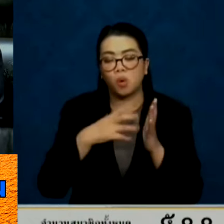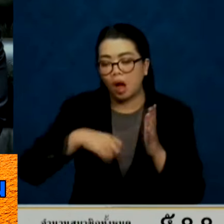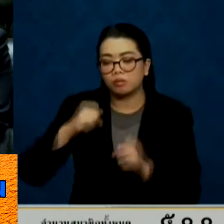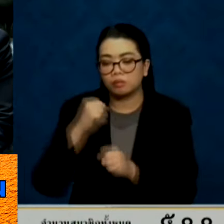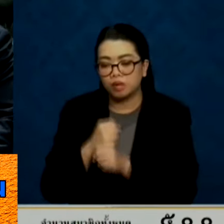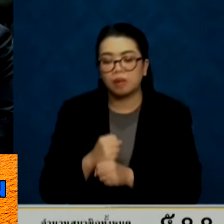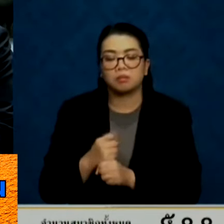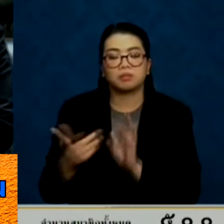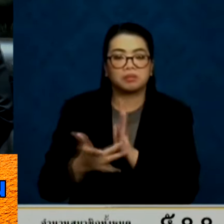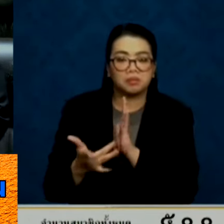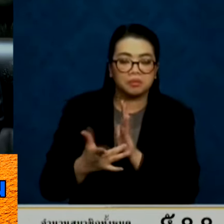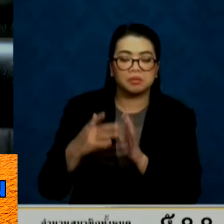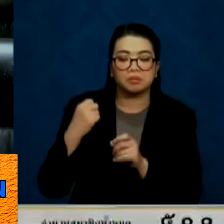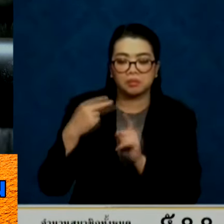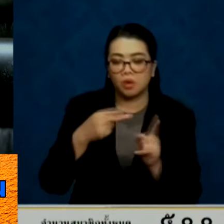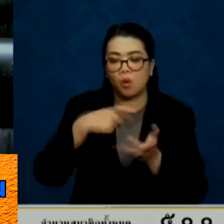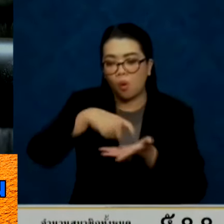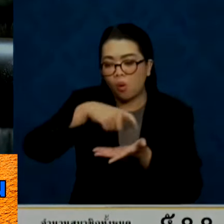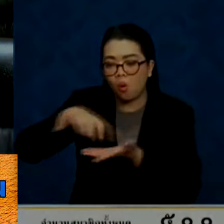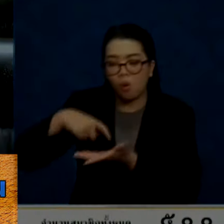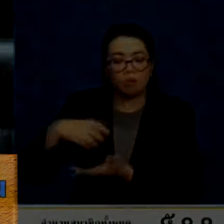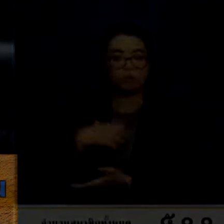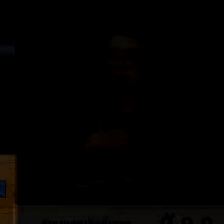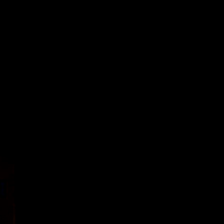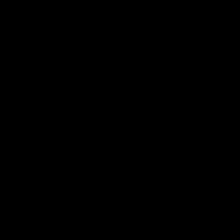และก็ฝากประทานถึงขณะรัฐบลชุนี้ดวยครัขอบคุครับ